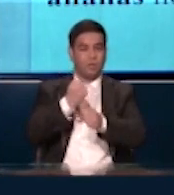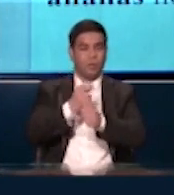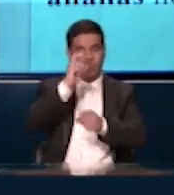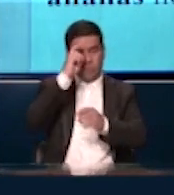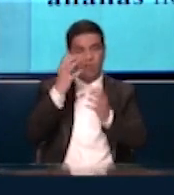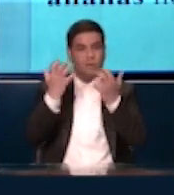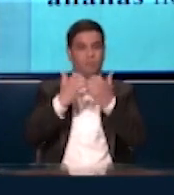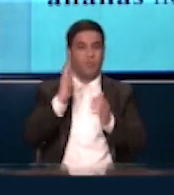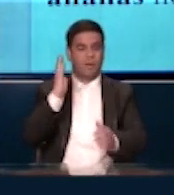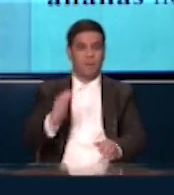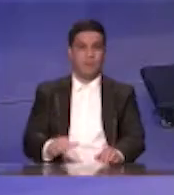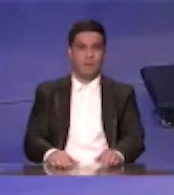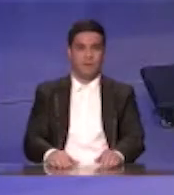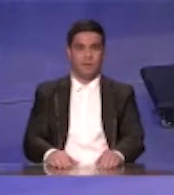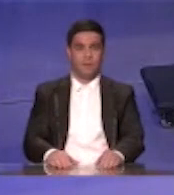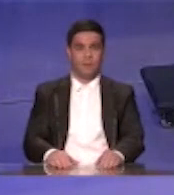davlatlar hisoblanadi.